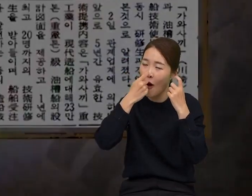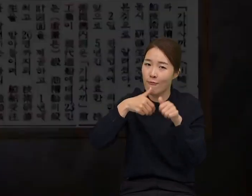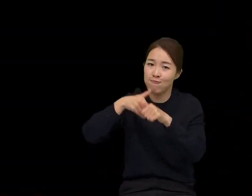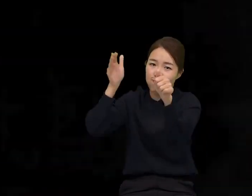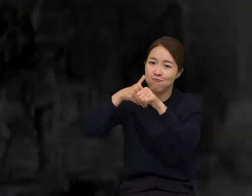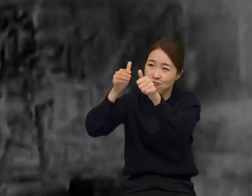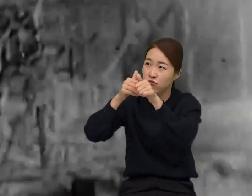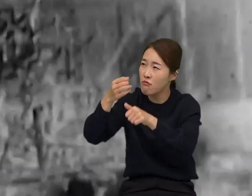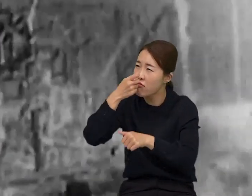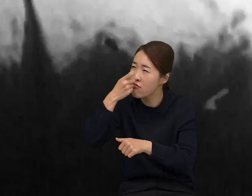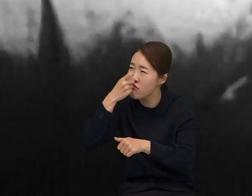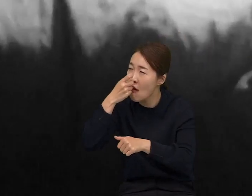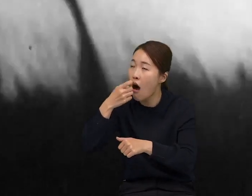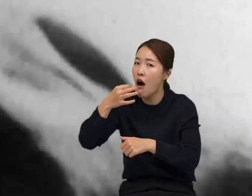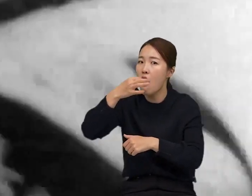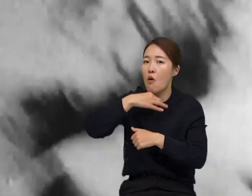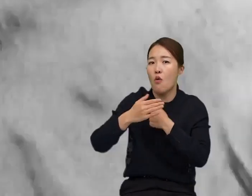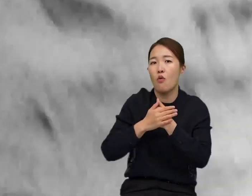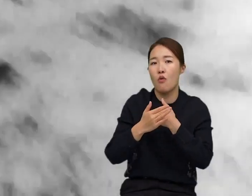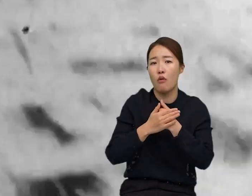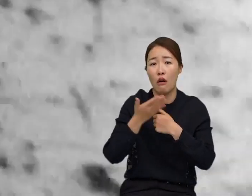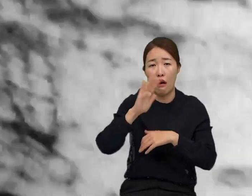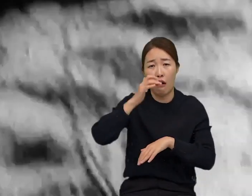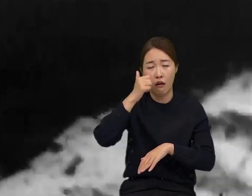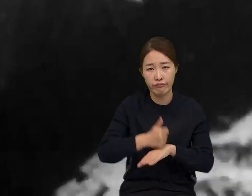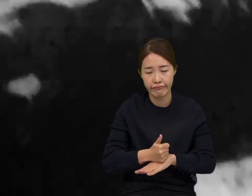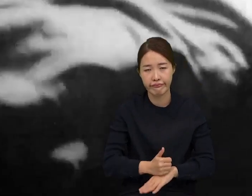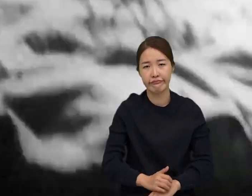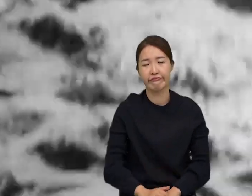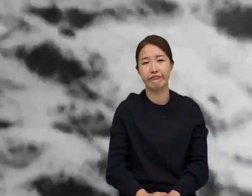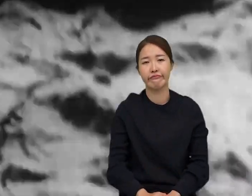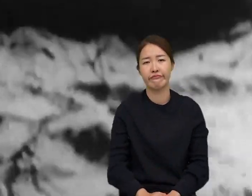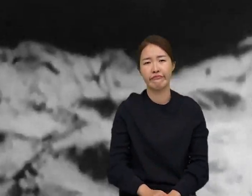얻었다. 그러나 이내 시련이 닥쳤다.